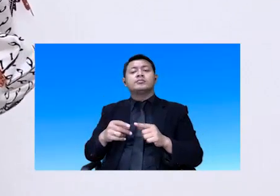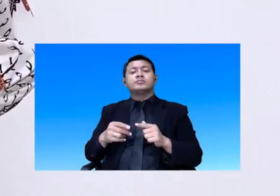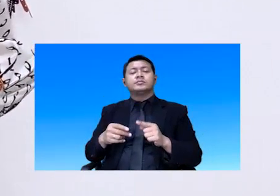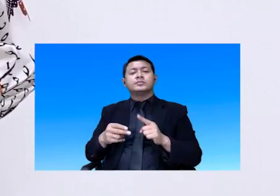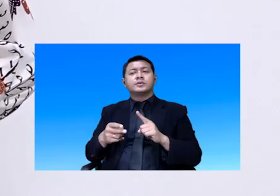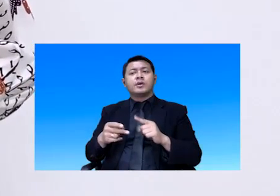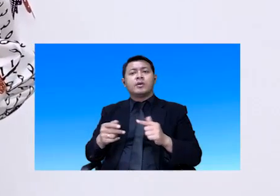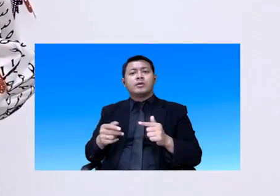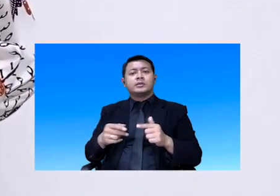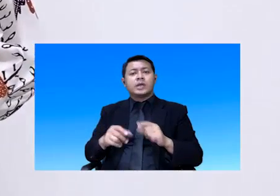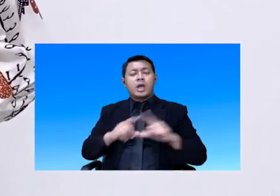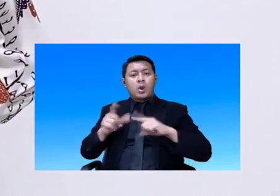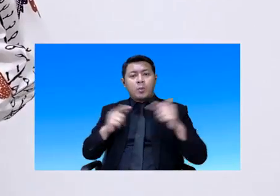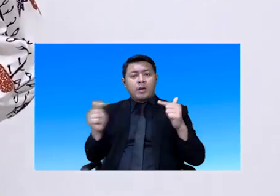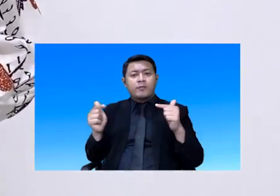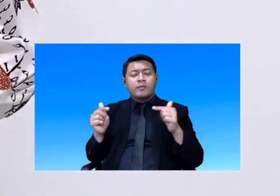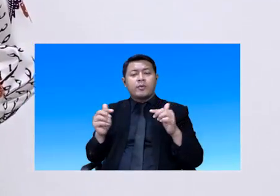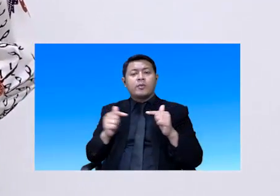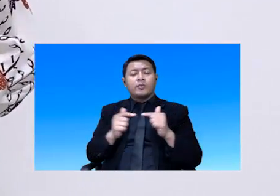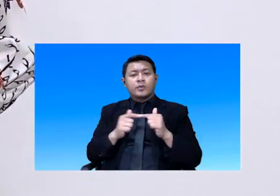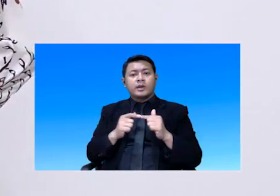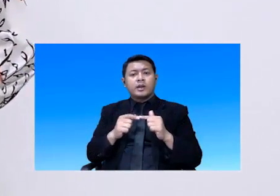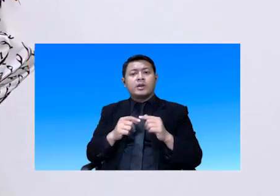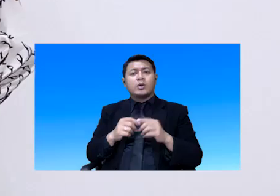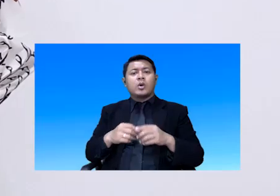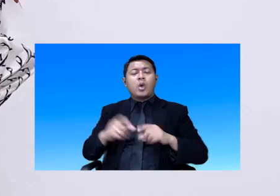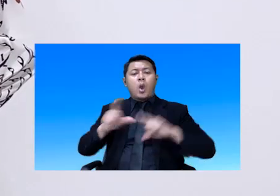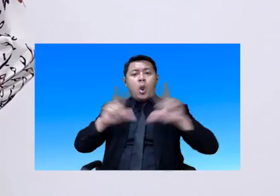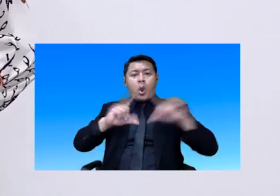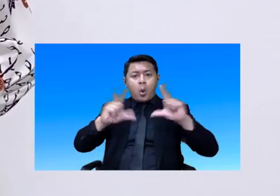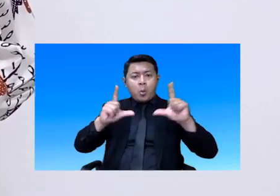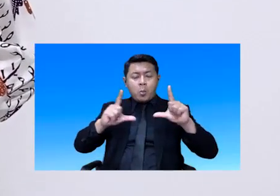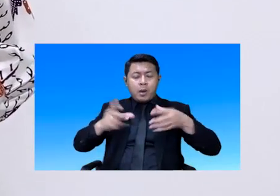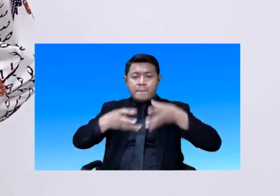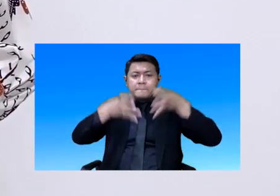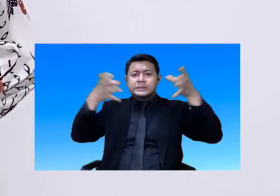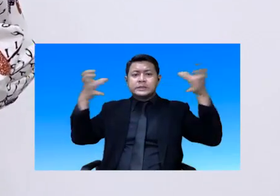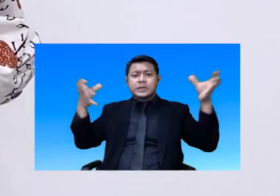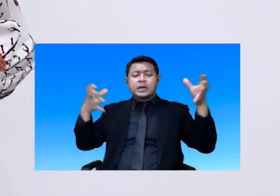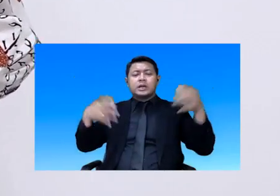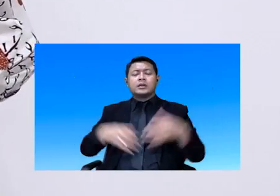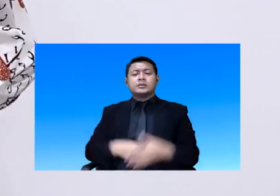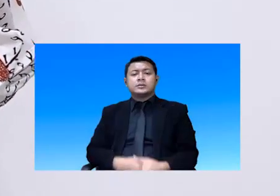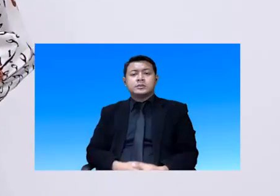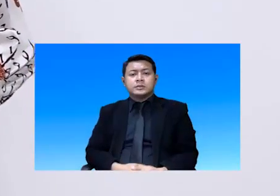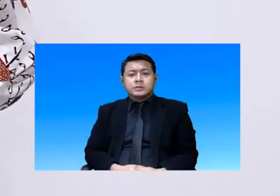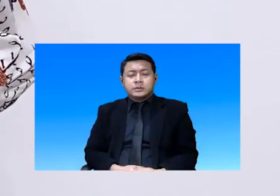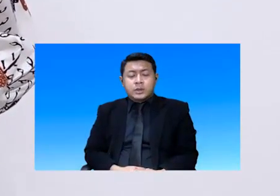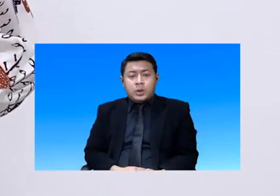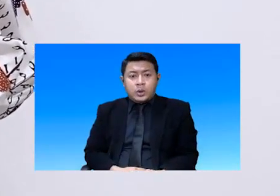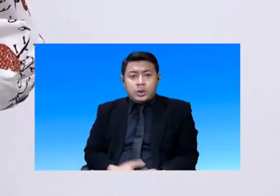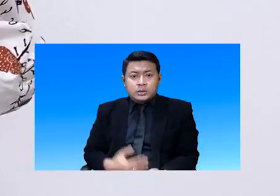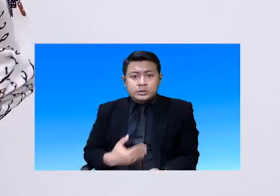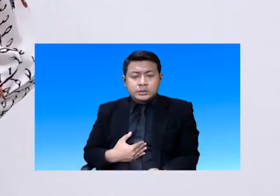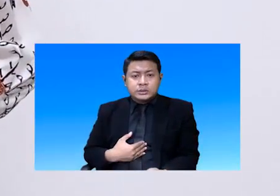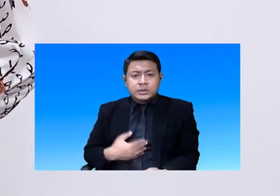istilahnya All England adalah turnamen terpaling bergengsi untuk bulu tangkis. Hal-hal seperti itu yang memberikan saya kepercayaan, keyakinan